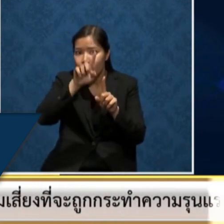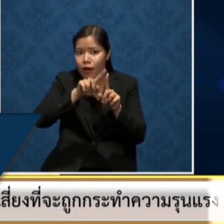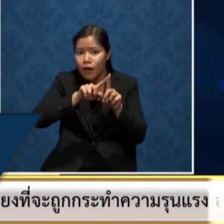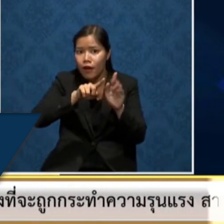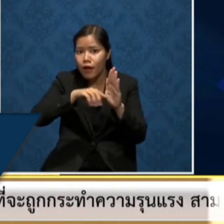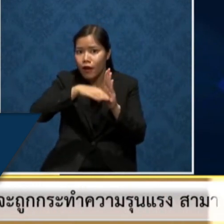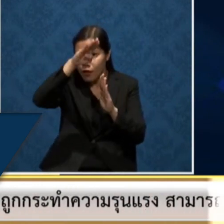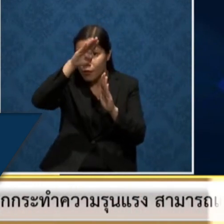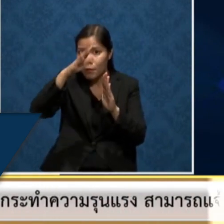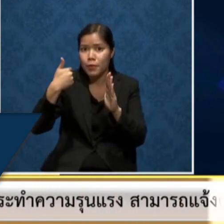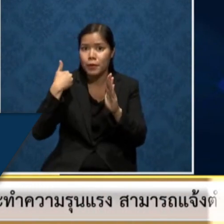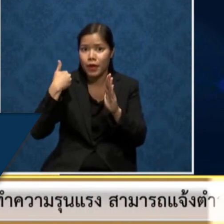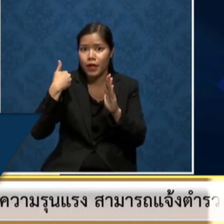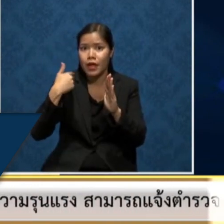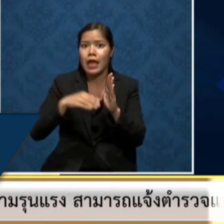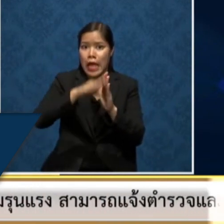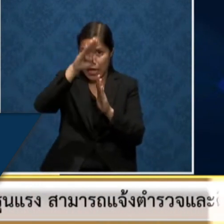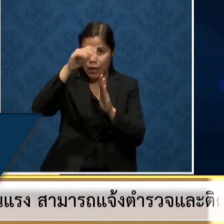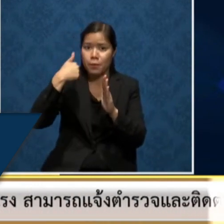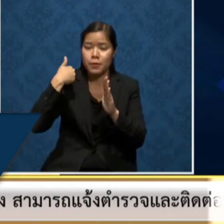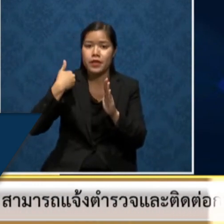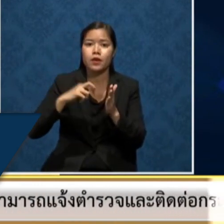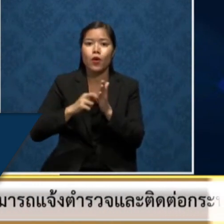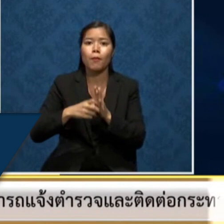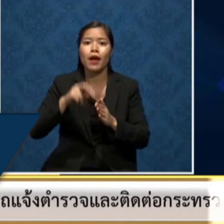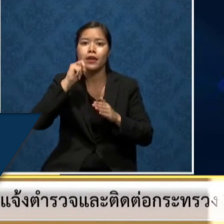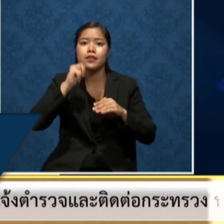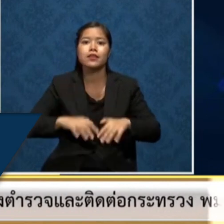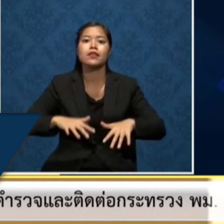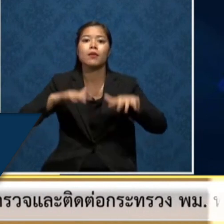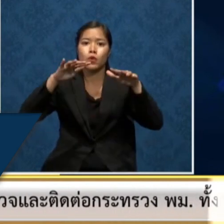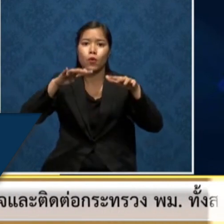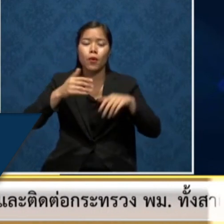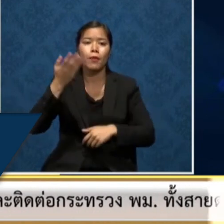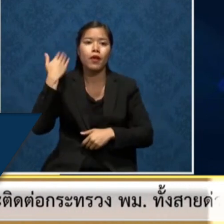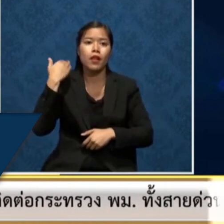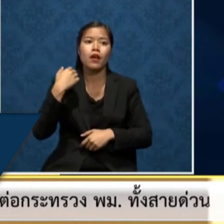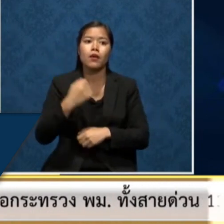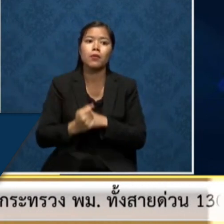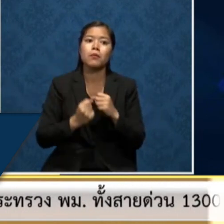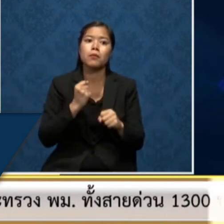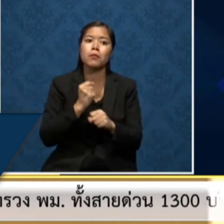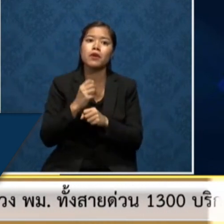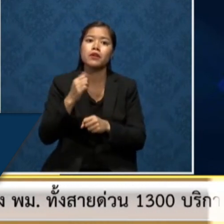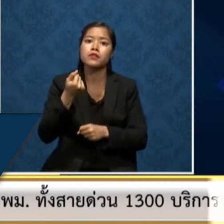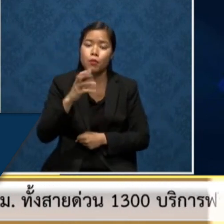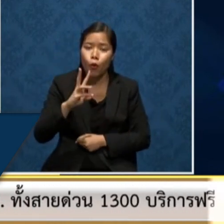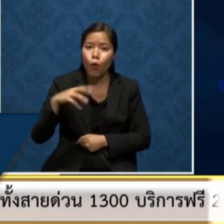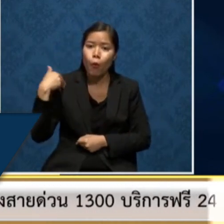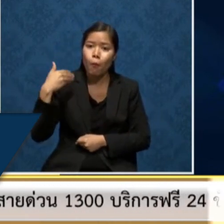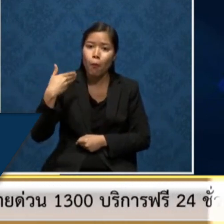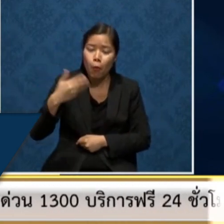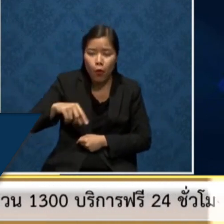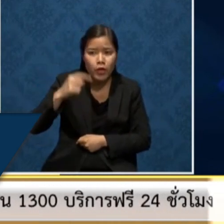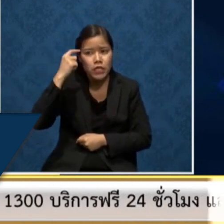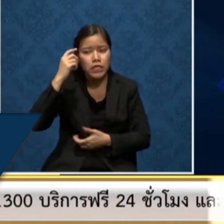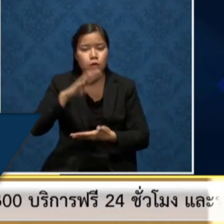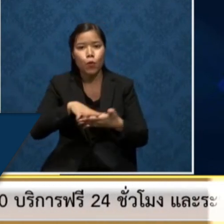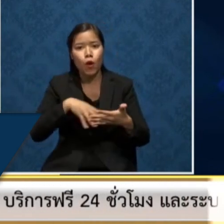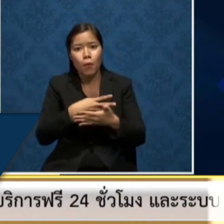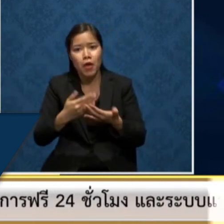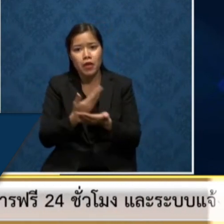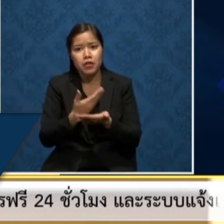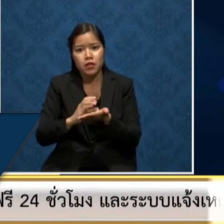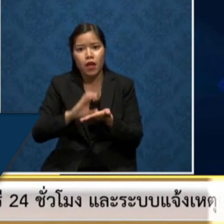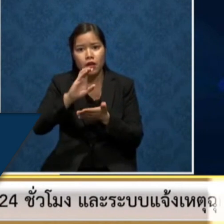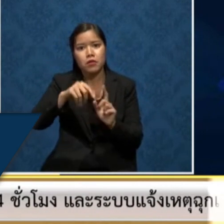ท่านประธานครับถึงแม้ 6ปีที่ผ่านมาจังหวัดสกลนครจะมีการเตรียมการอย่างดีมีการวางแผนก่อสร้างใช้งบประมาณไป